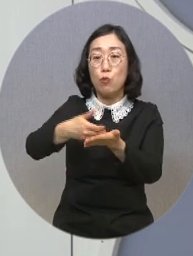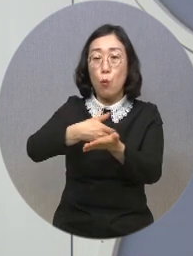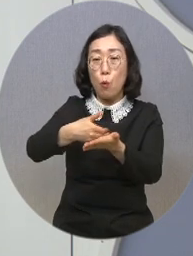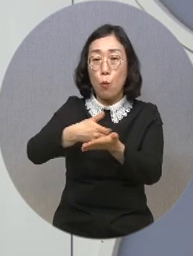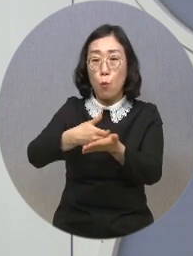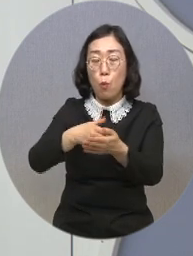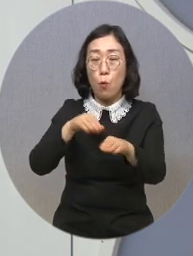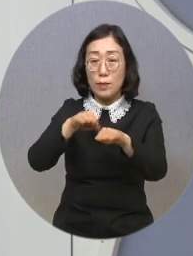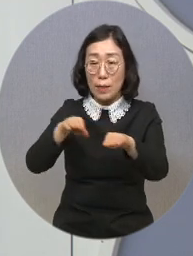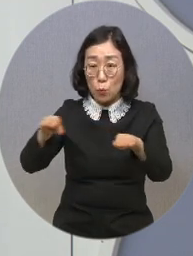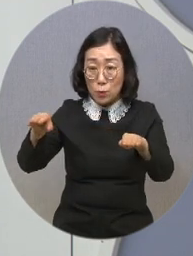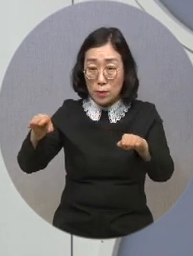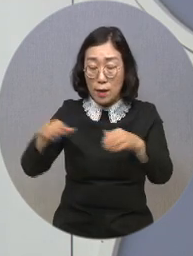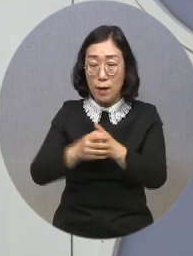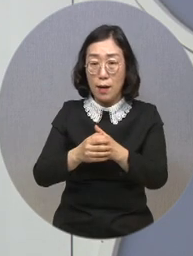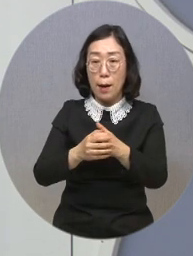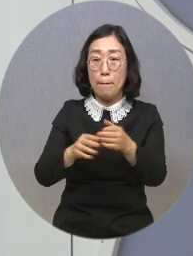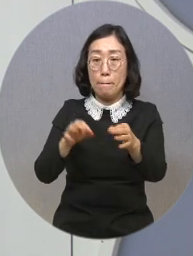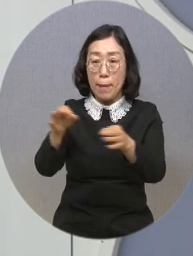하시는 분들이나 또는